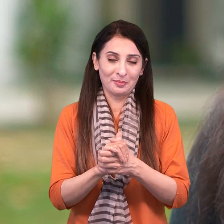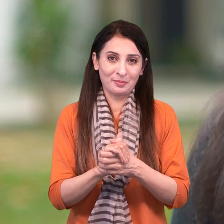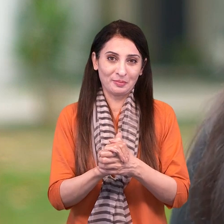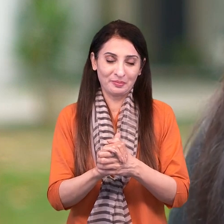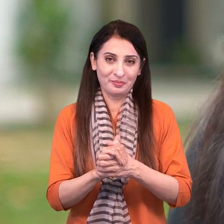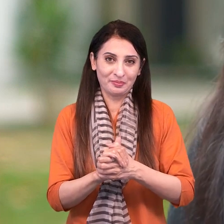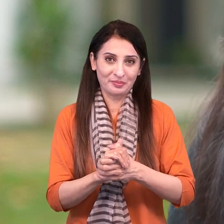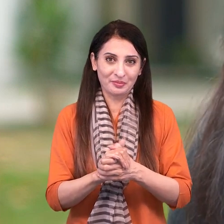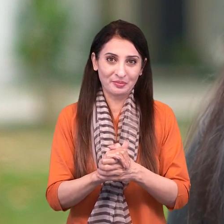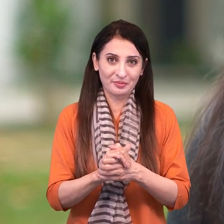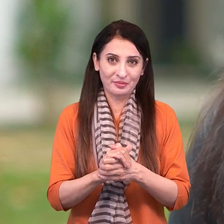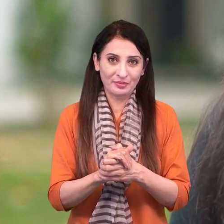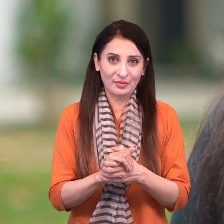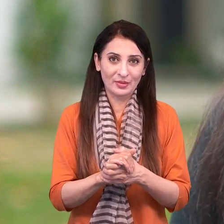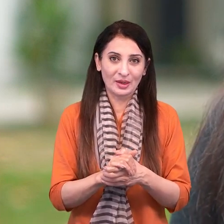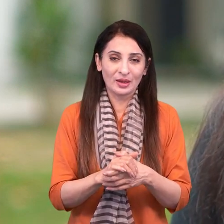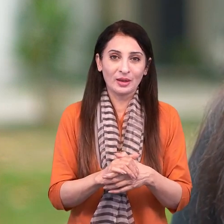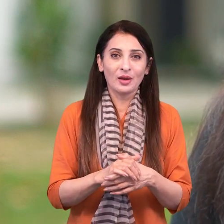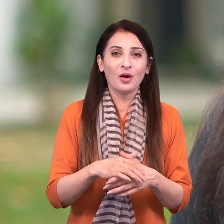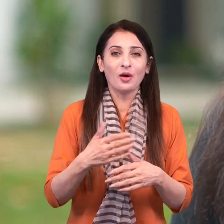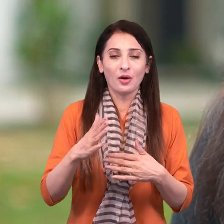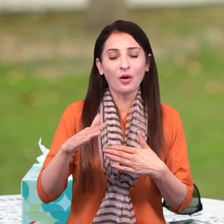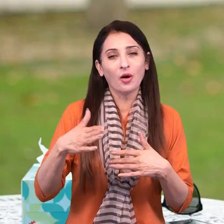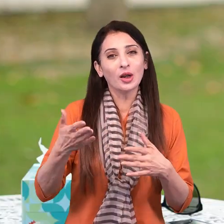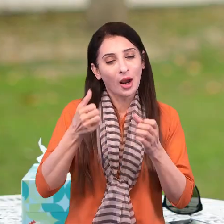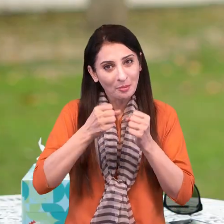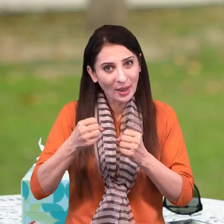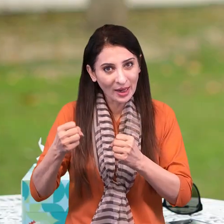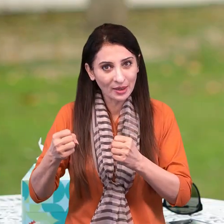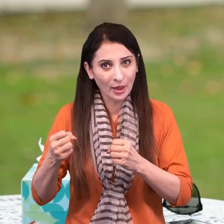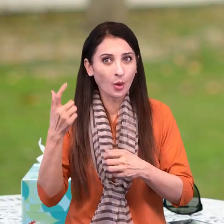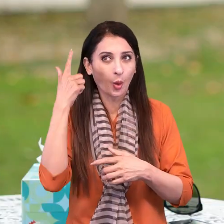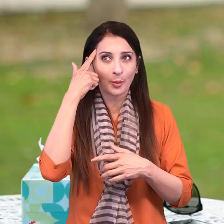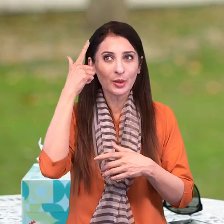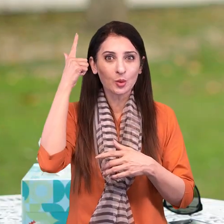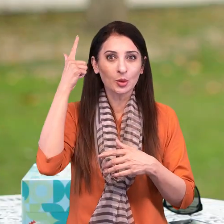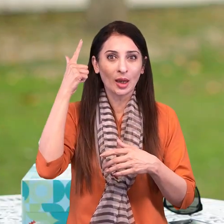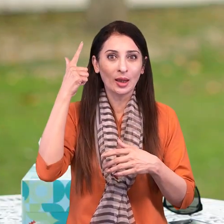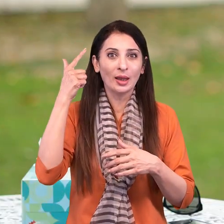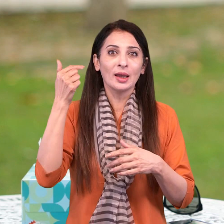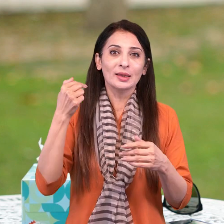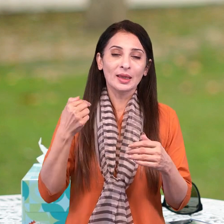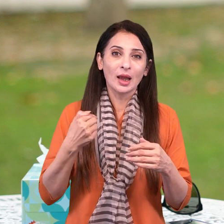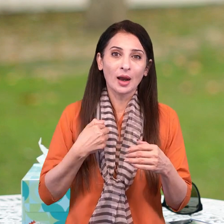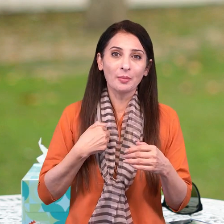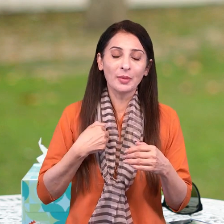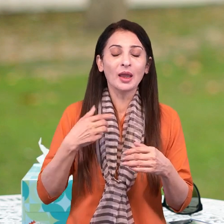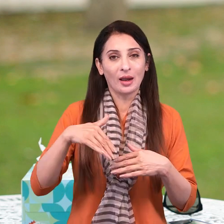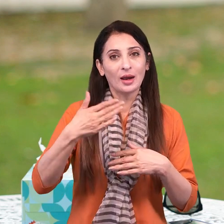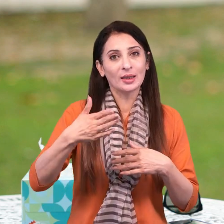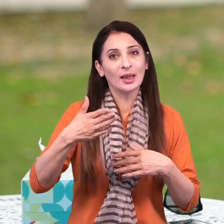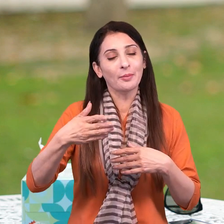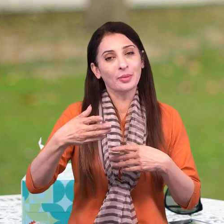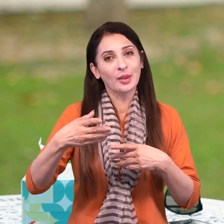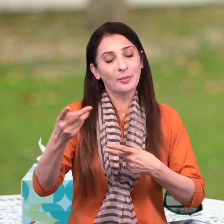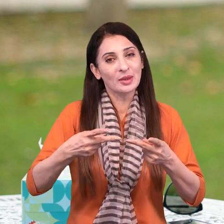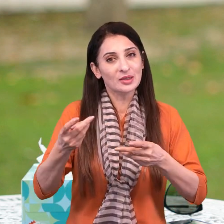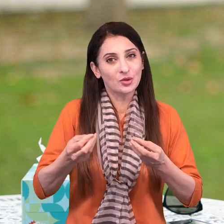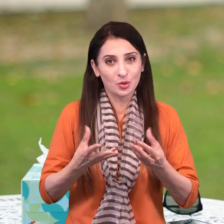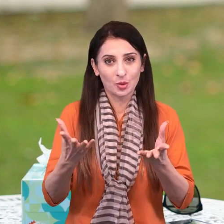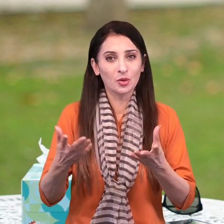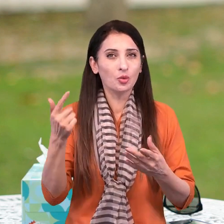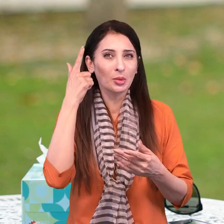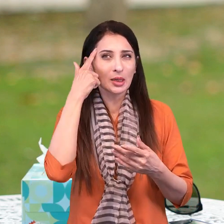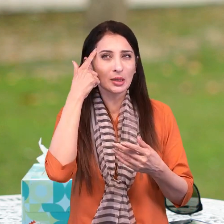So that sort of a kid I was. And when we sat down and we thought of making House of Arfa, so उस